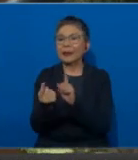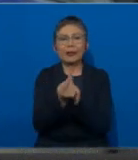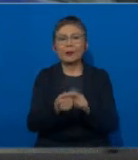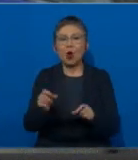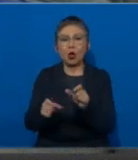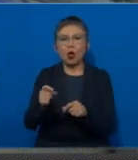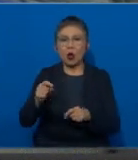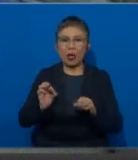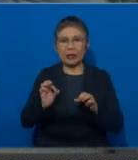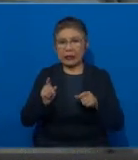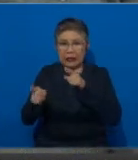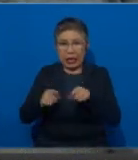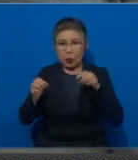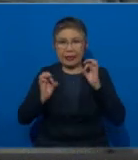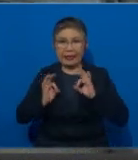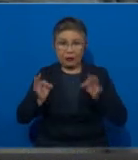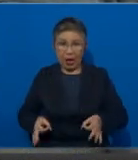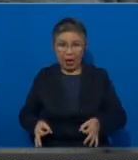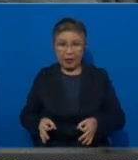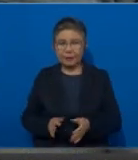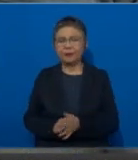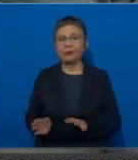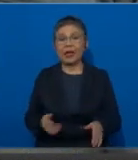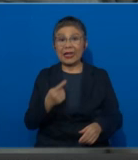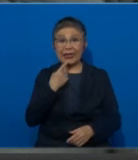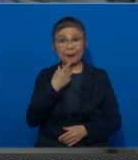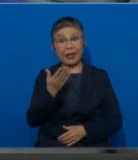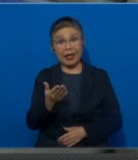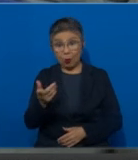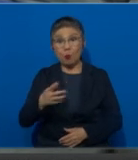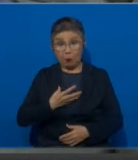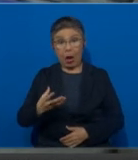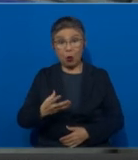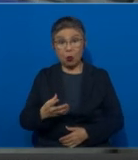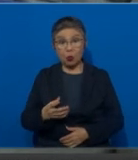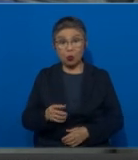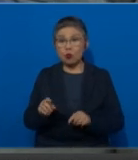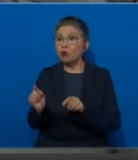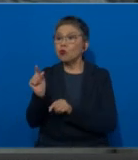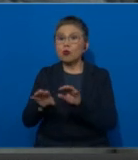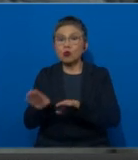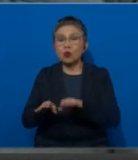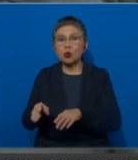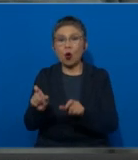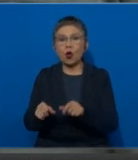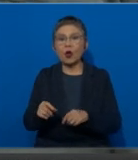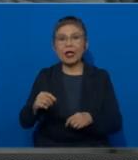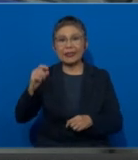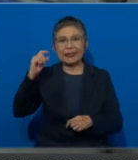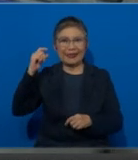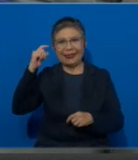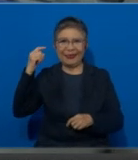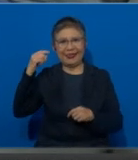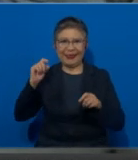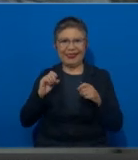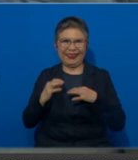bilang, Bang Awi mau ngurus orang sakit jiwa. Mau, saya penting saya ada kerjaan.